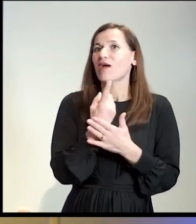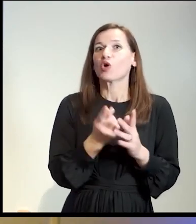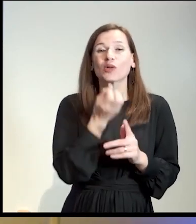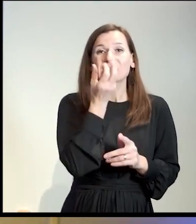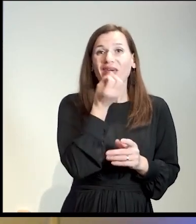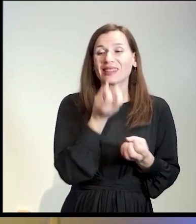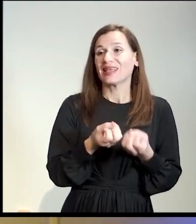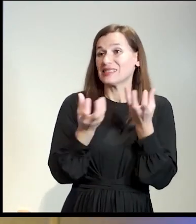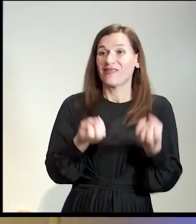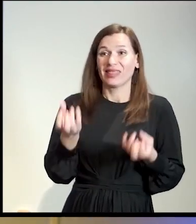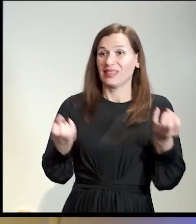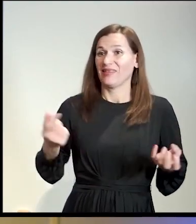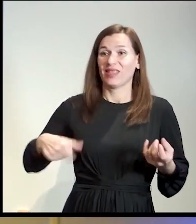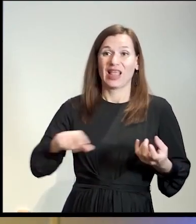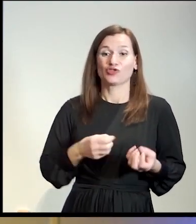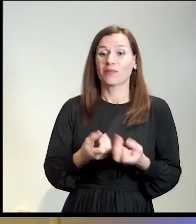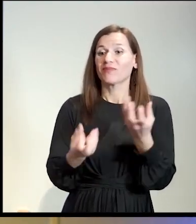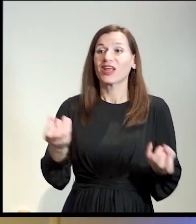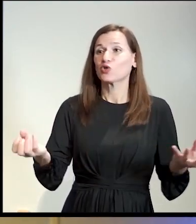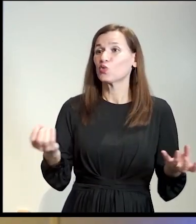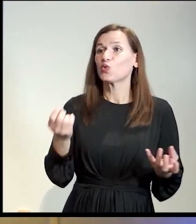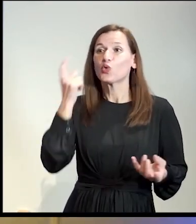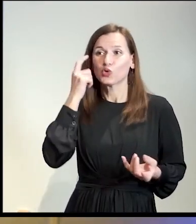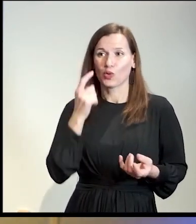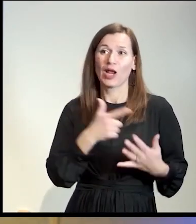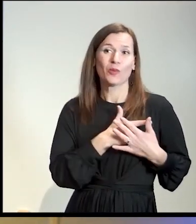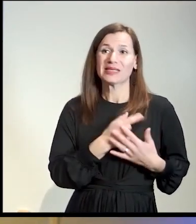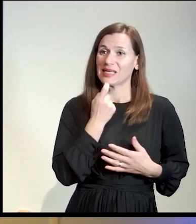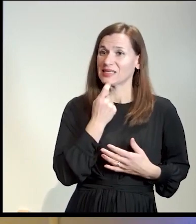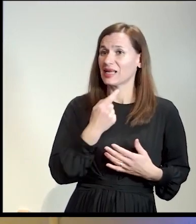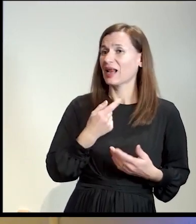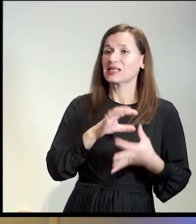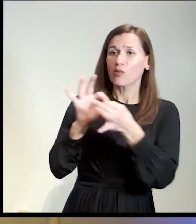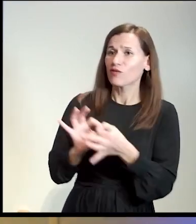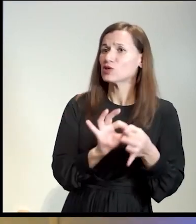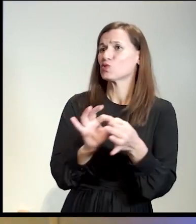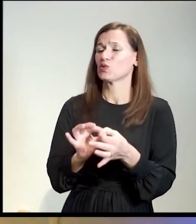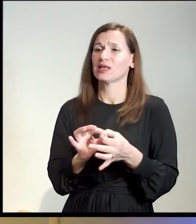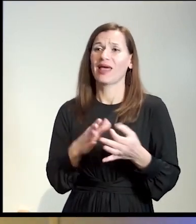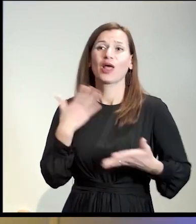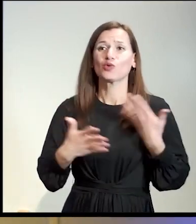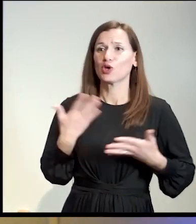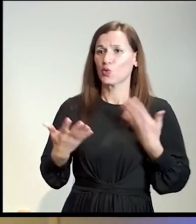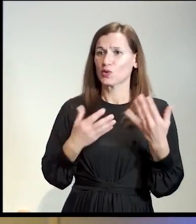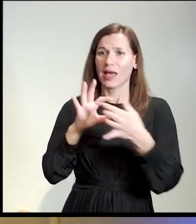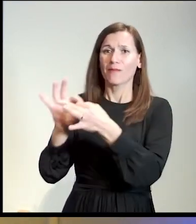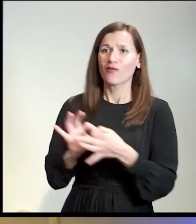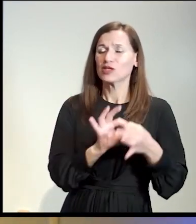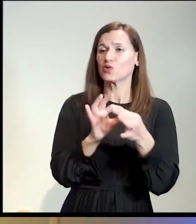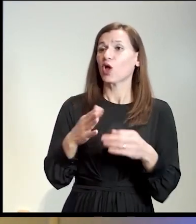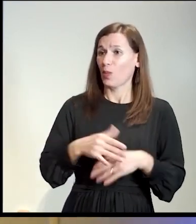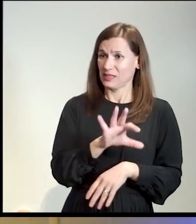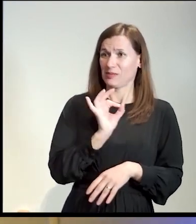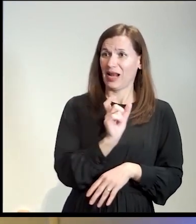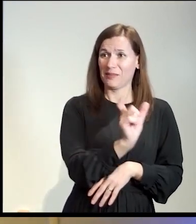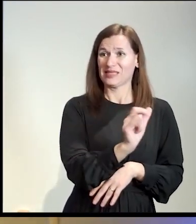vrtu naše kulture. Ljubezen do jezika nas povezuje, nas navdihuje, nas spodbuja. Ob izbrani besedi leta